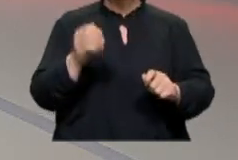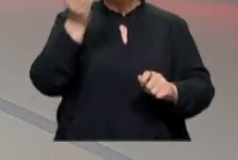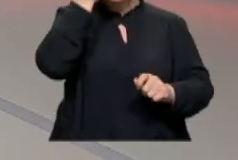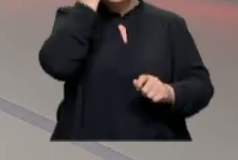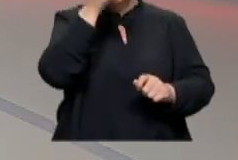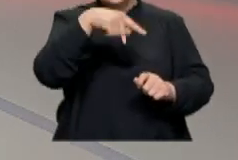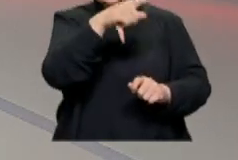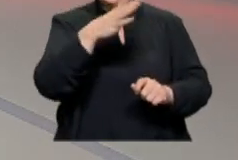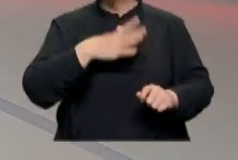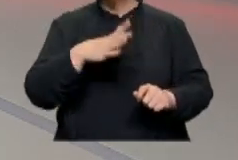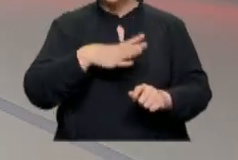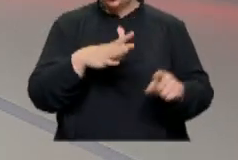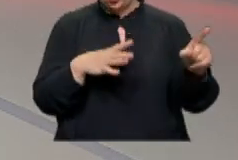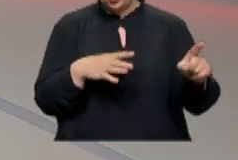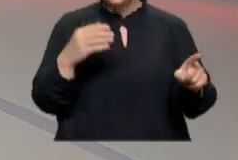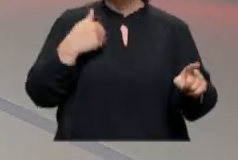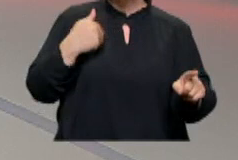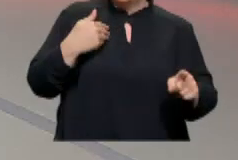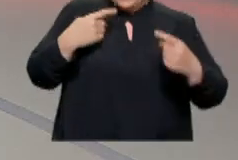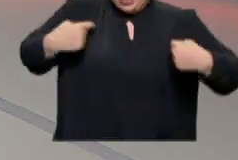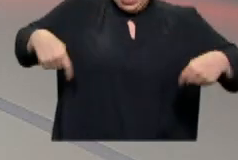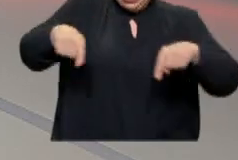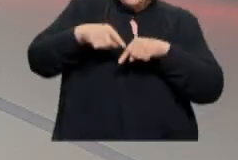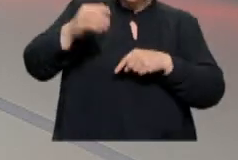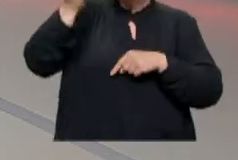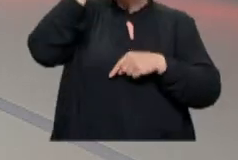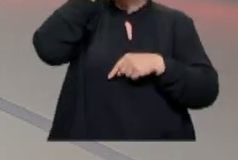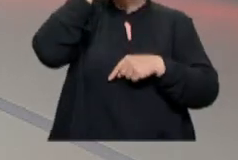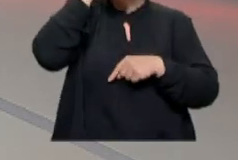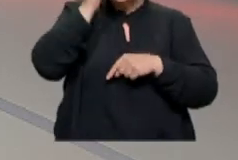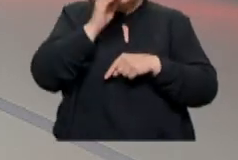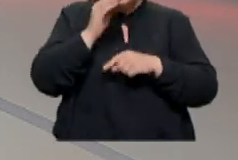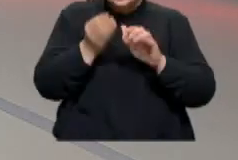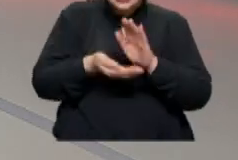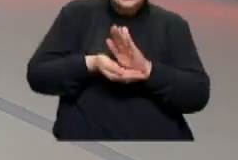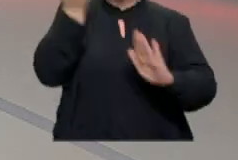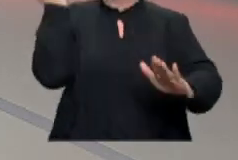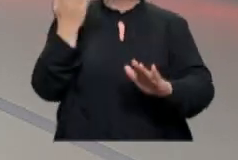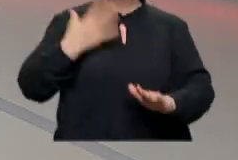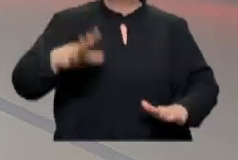yoksullar istiyorlar. Biz yoksulluğun ortadan